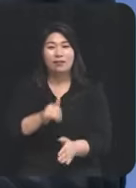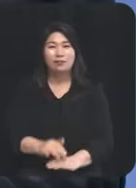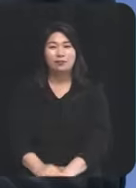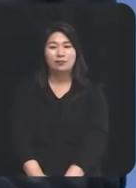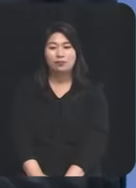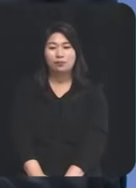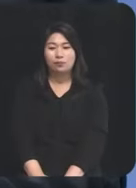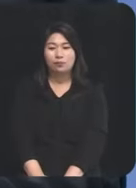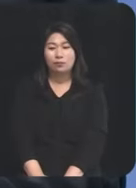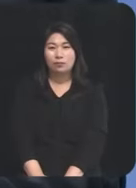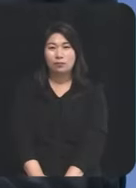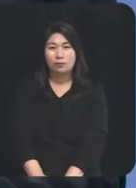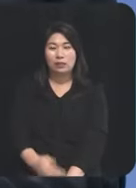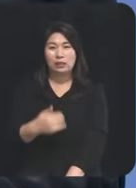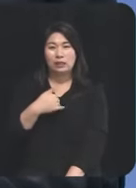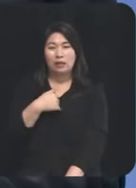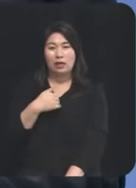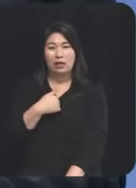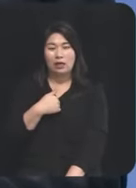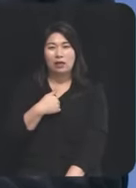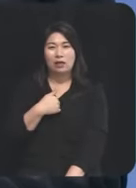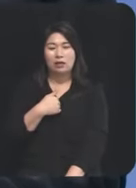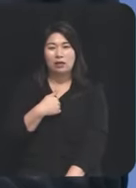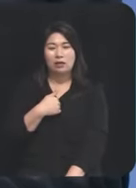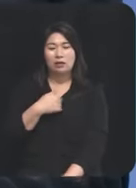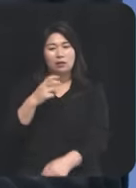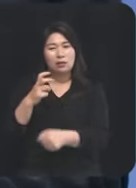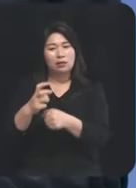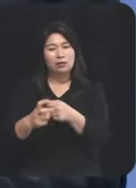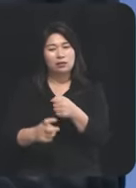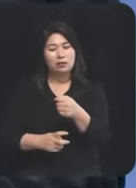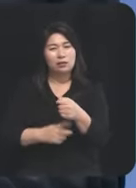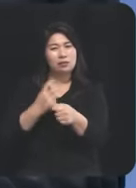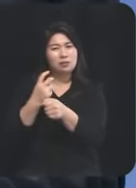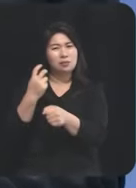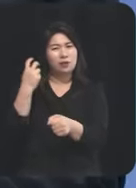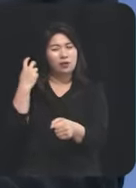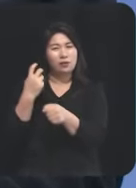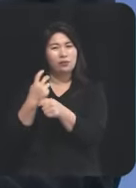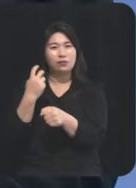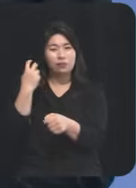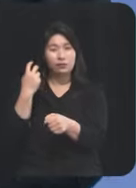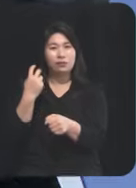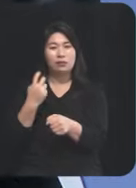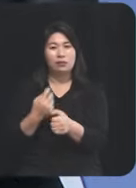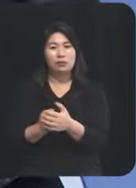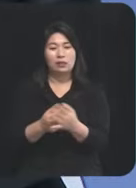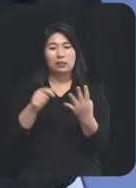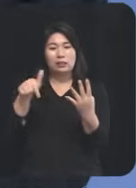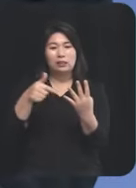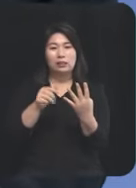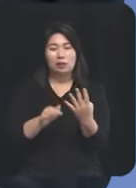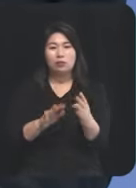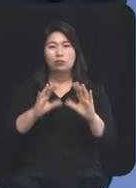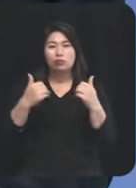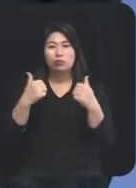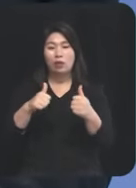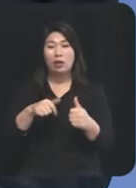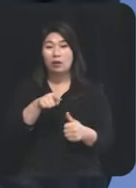네, 그리고 제가 보좌관 생활 저도 했었는데요. 한 20년 전에 저도 이제 4급 보좌관 생활을 하면서